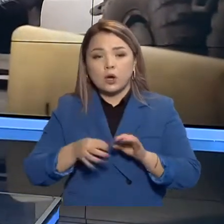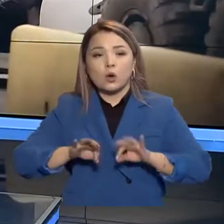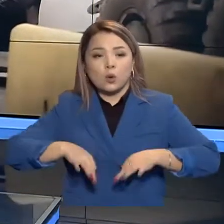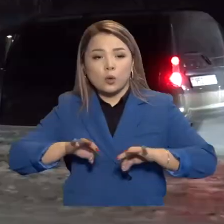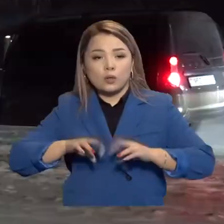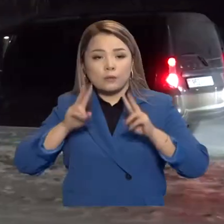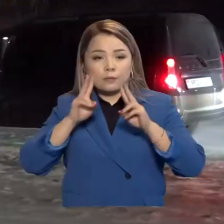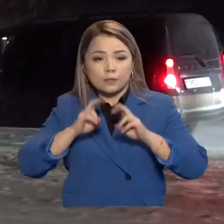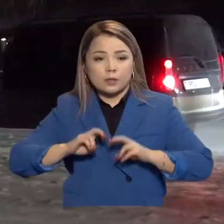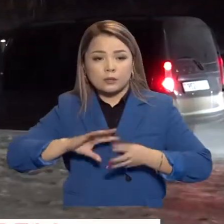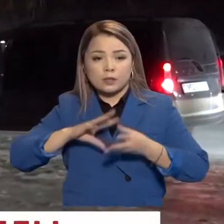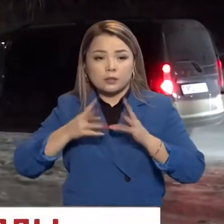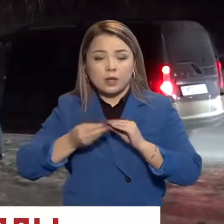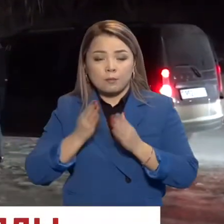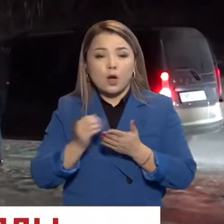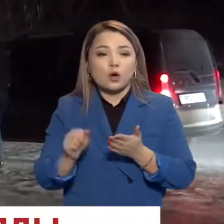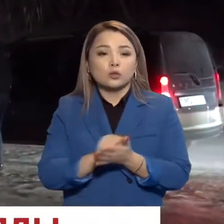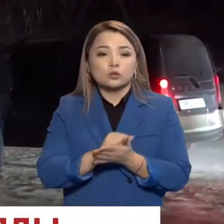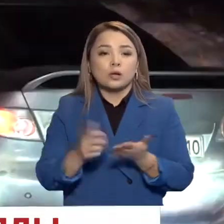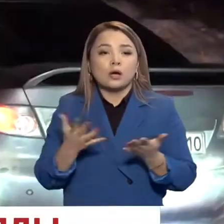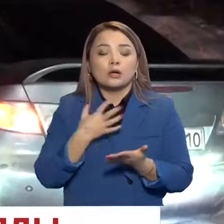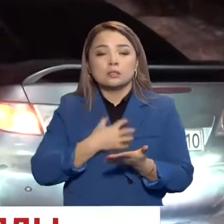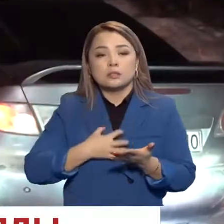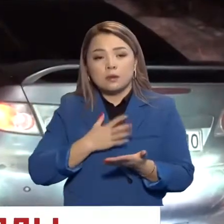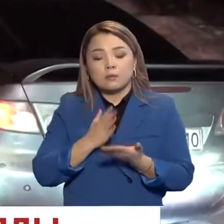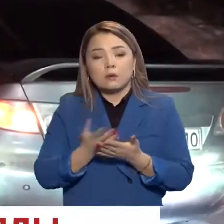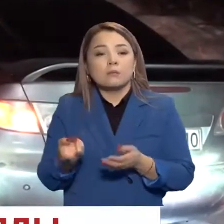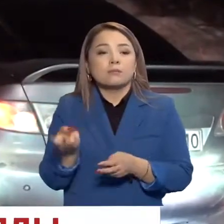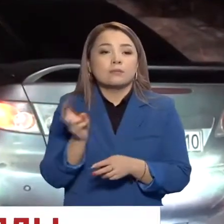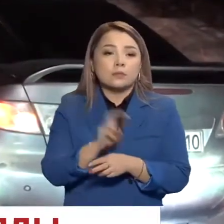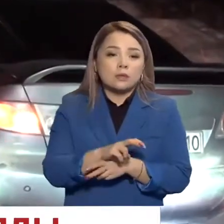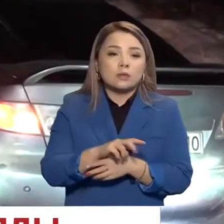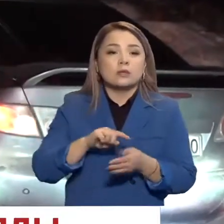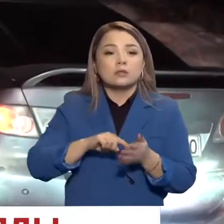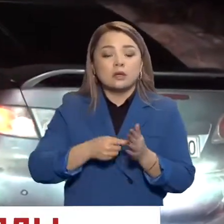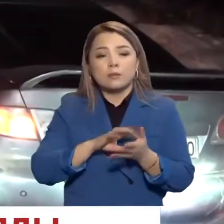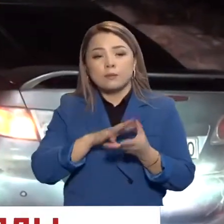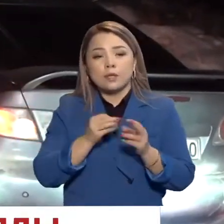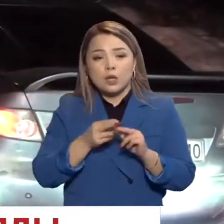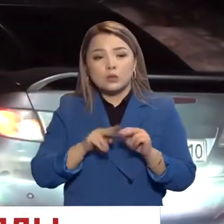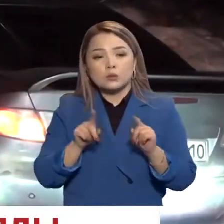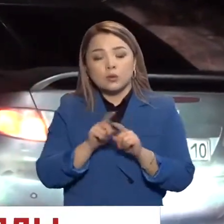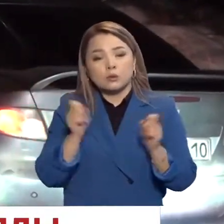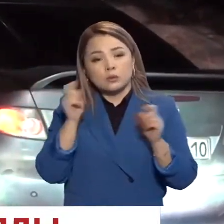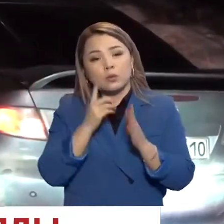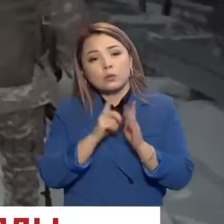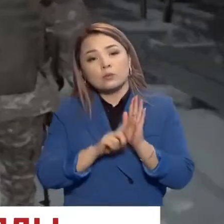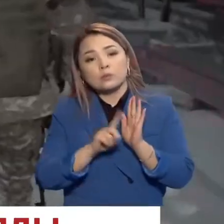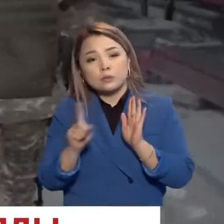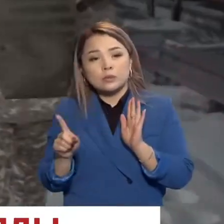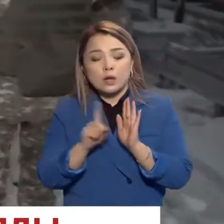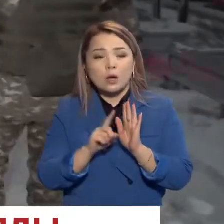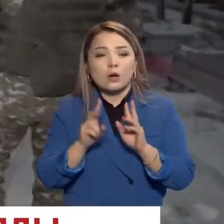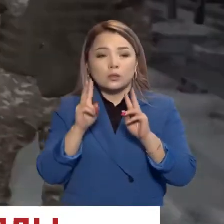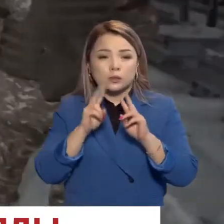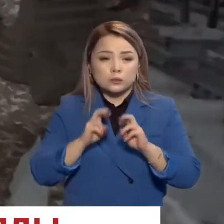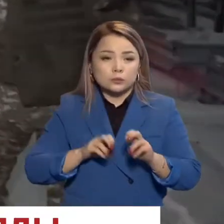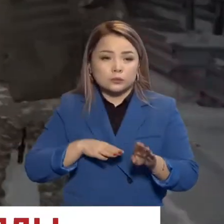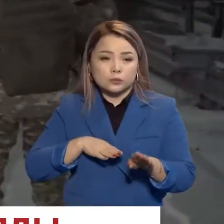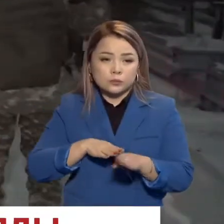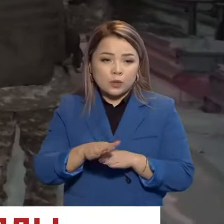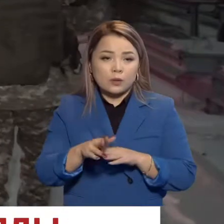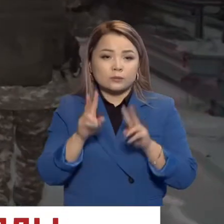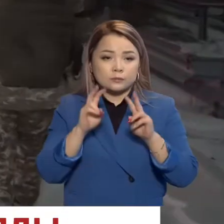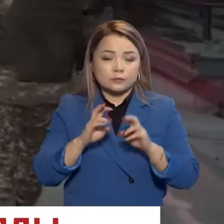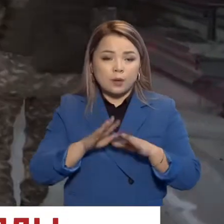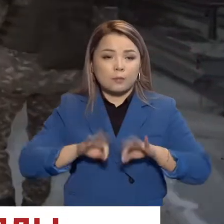жатыр. Жолаушылардың құжаты қандай мақсатпен қалаға келгені немесе шығып бара жатқаны анықталады. Көлік толықтай тінтуден өтеді. Қоғамдық тәртіпті қамтамасыз